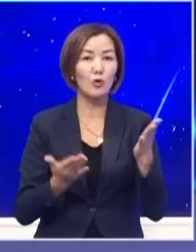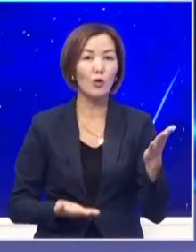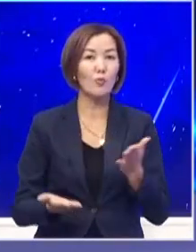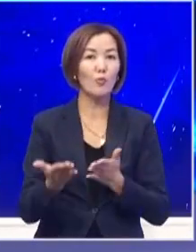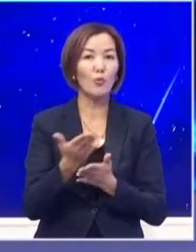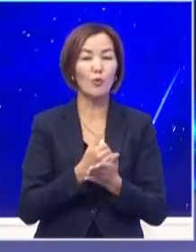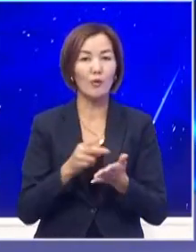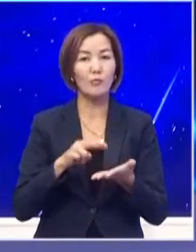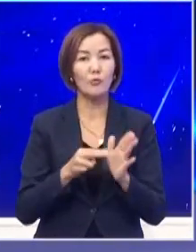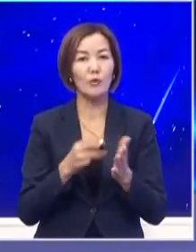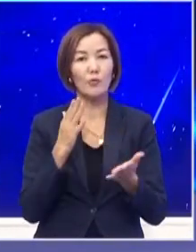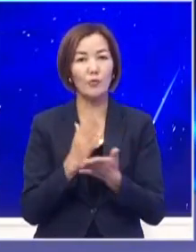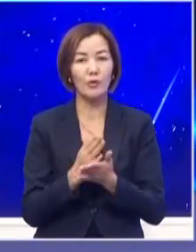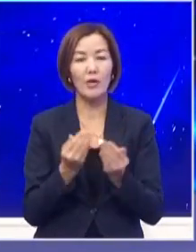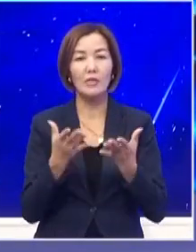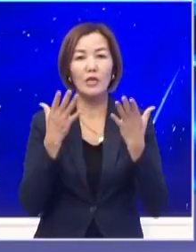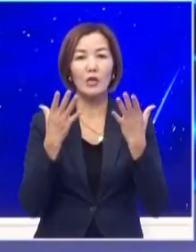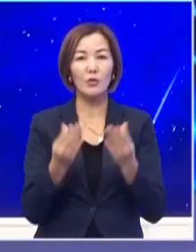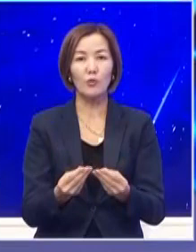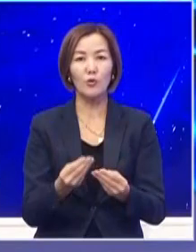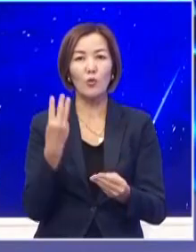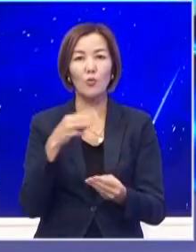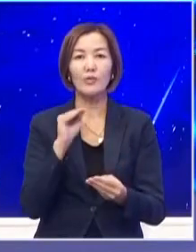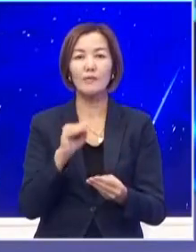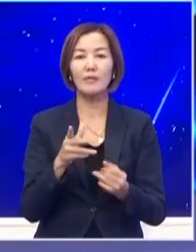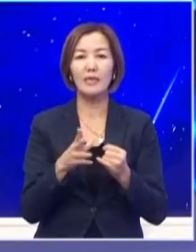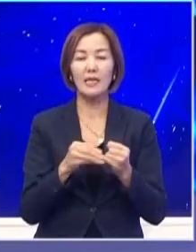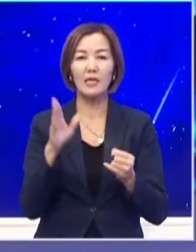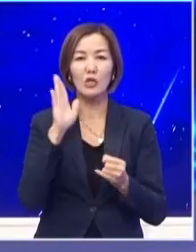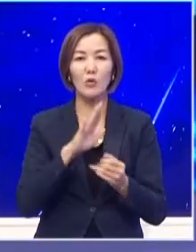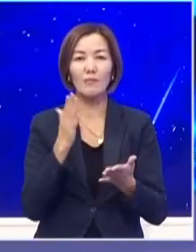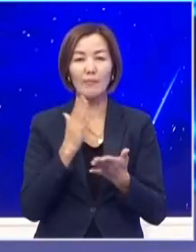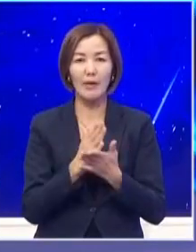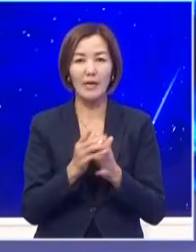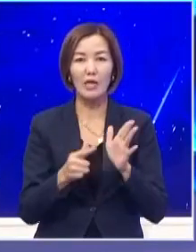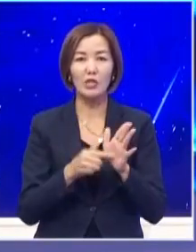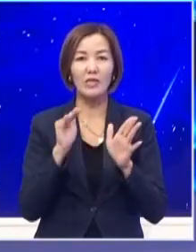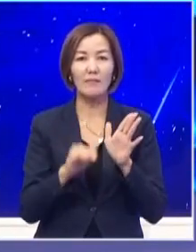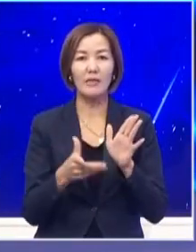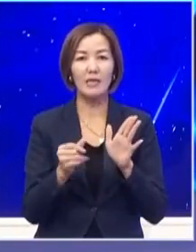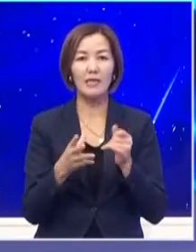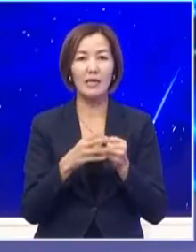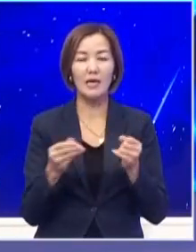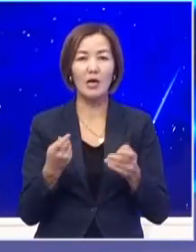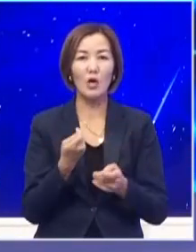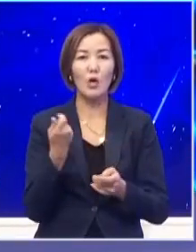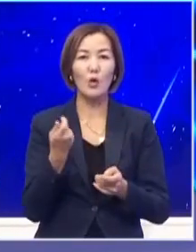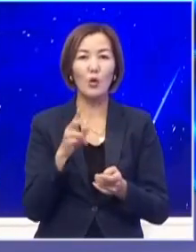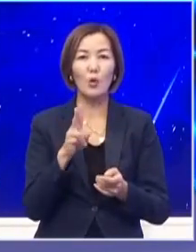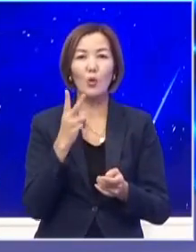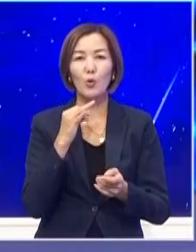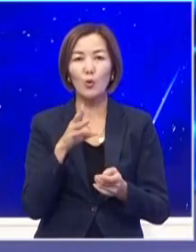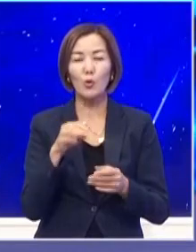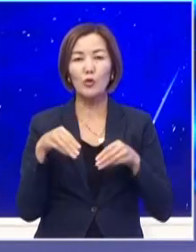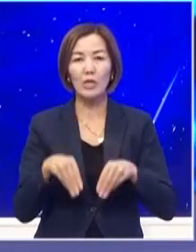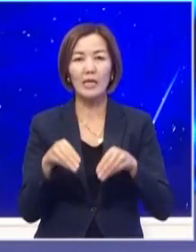межелеп отырмыз дейді. Қазіргі таңда ауданда 30 000 гектар суармалы жер бар. Соның 7 000 гектарына ақмаржан егілген.